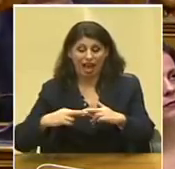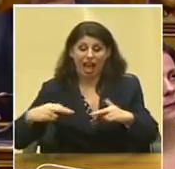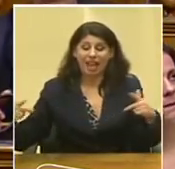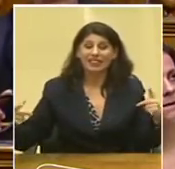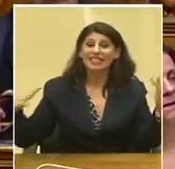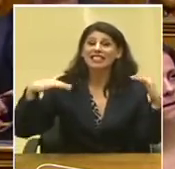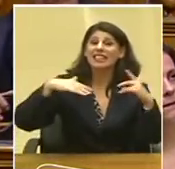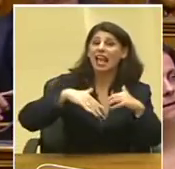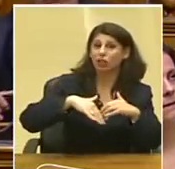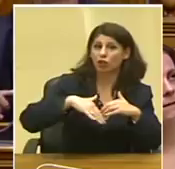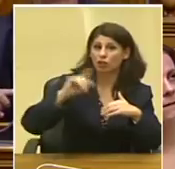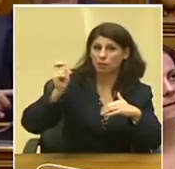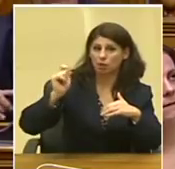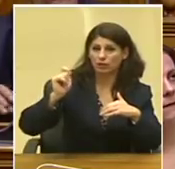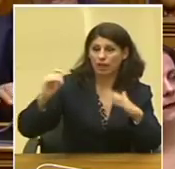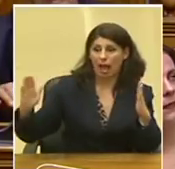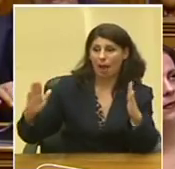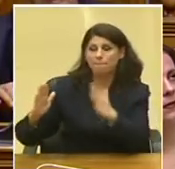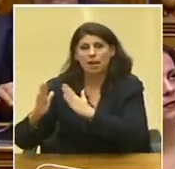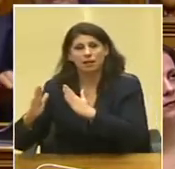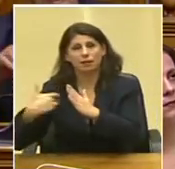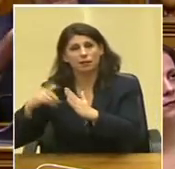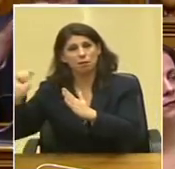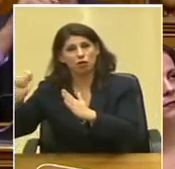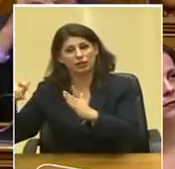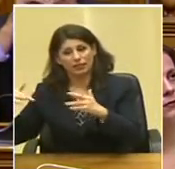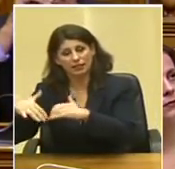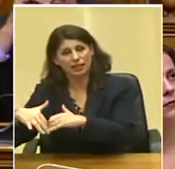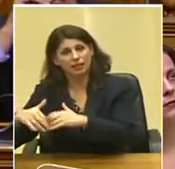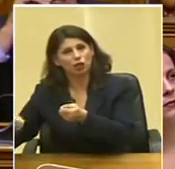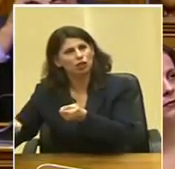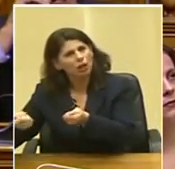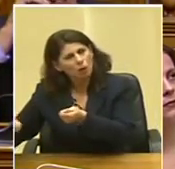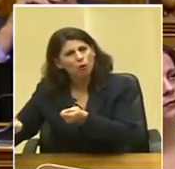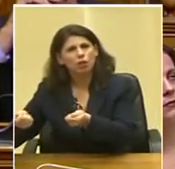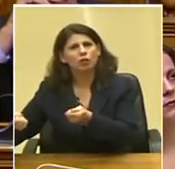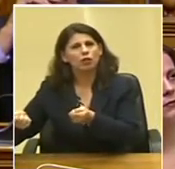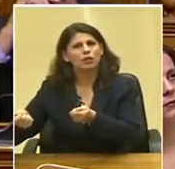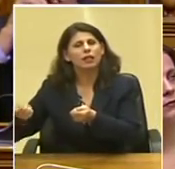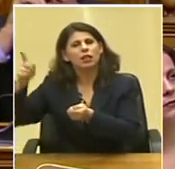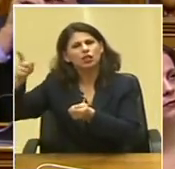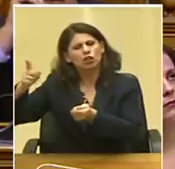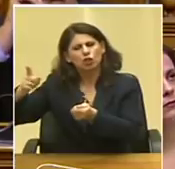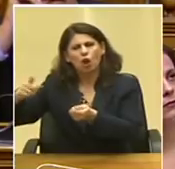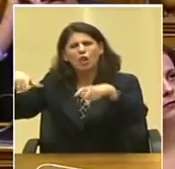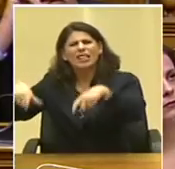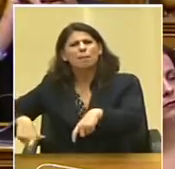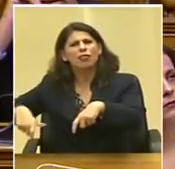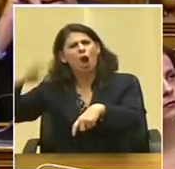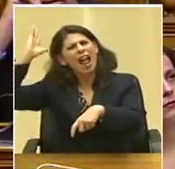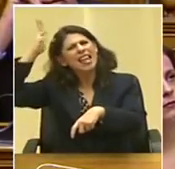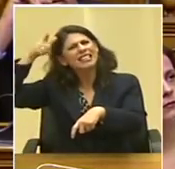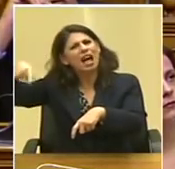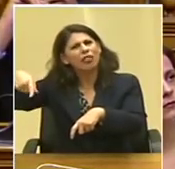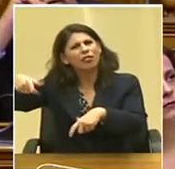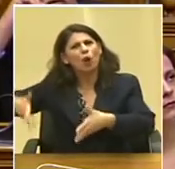πολιτική απέναντι στην πολιτική συγκέντρωση που οργανώνει ο ΣΥΡΙΖΑ στο Αλεξάνδριο Μέλαθρο. Και σας ρωτώ,